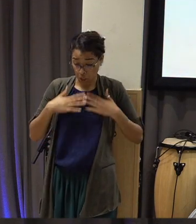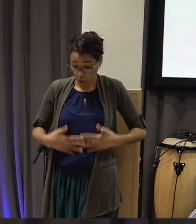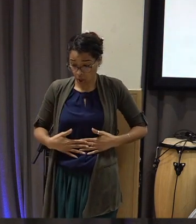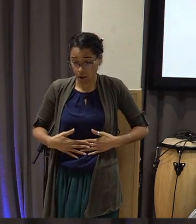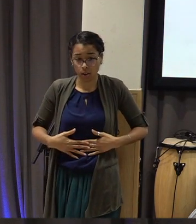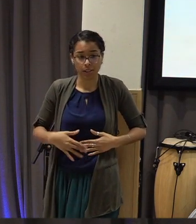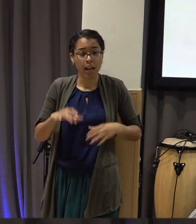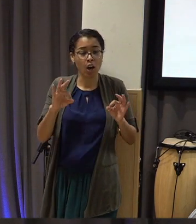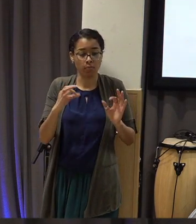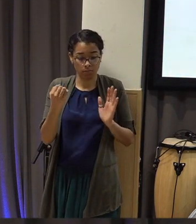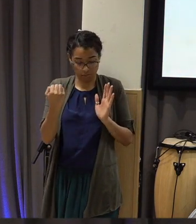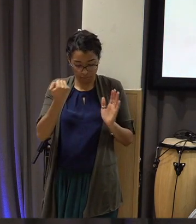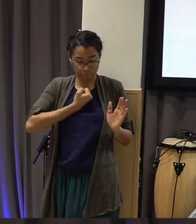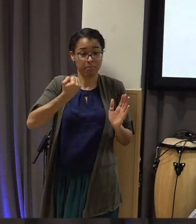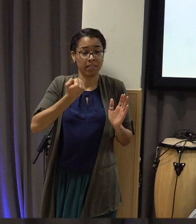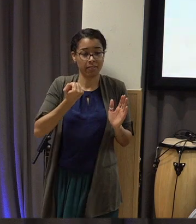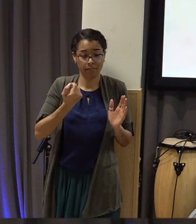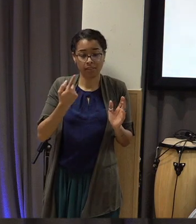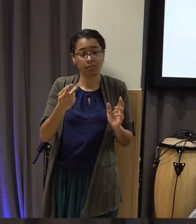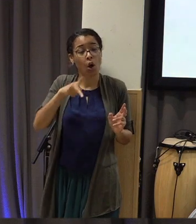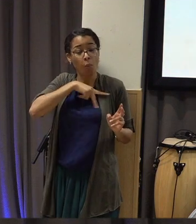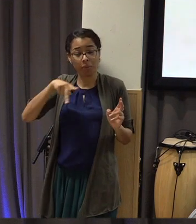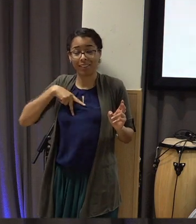a un tampon, c'est marqué propriété divine.